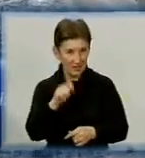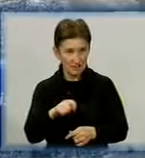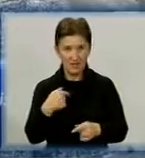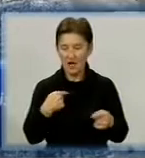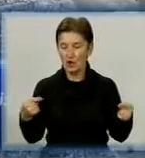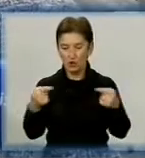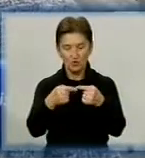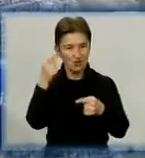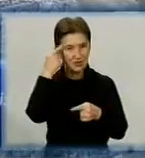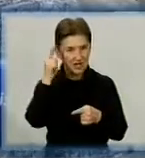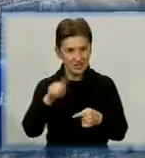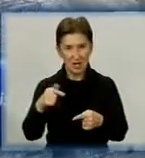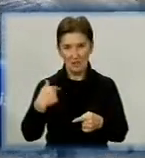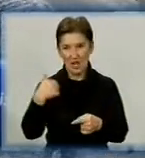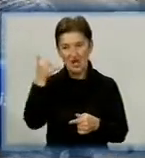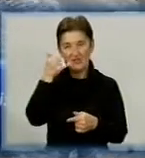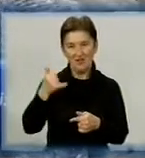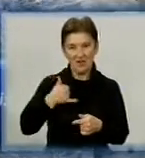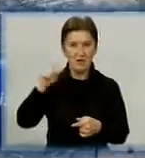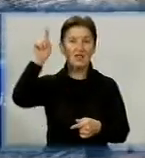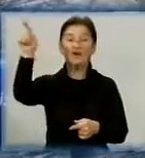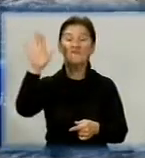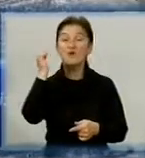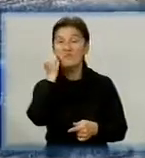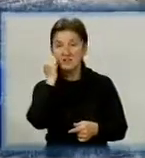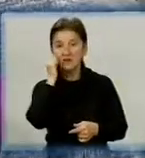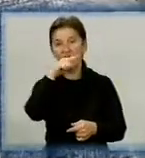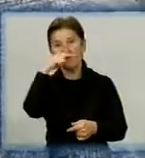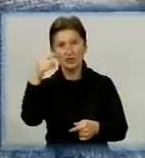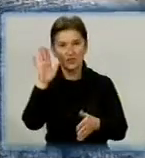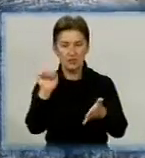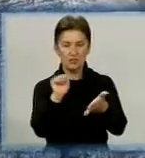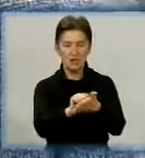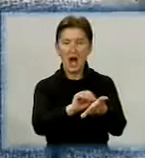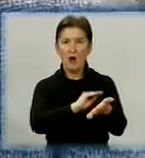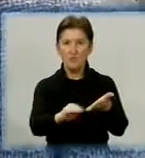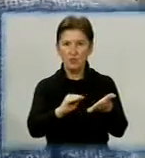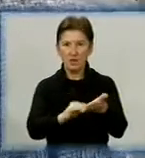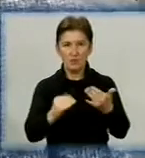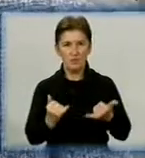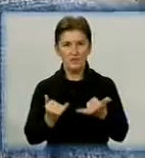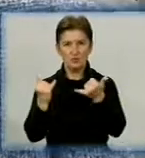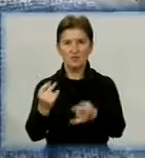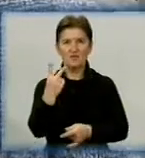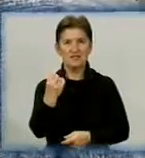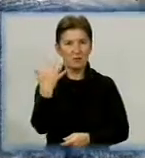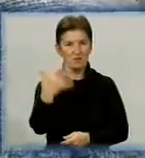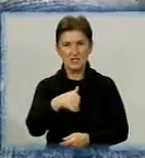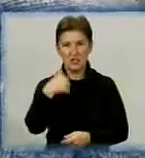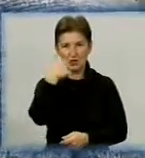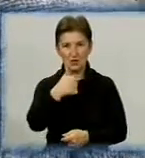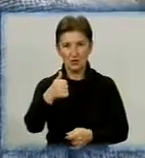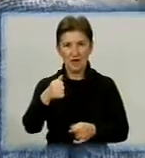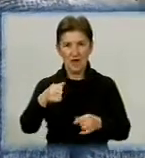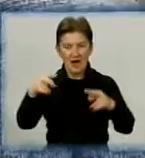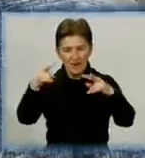точно знаю, і мені дзвонили, що в Москві, в Росії вийдуть публікації, посвящені 205-літтю дослідження Мельгуновського